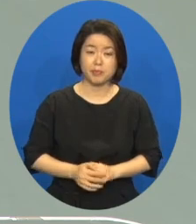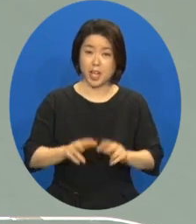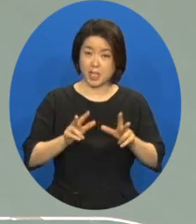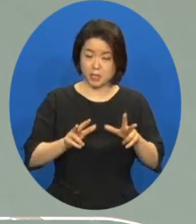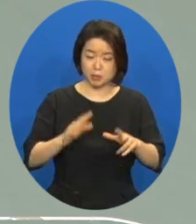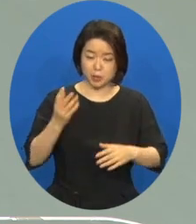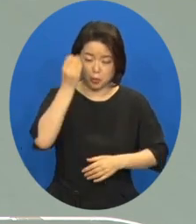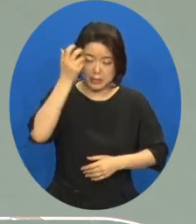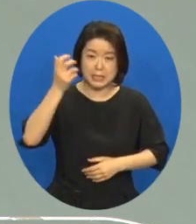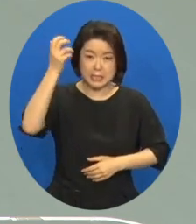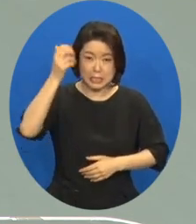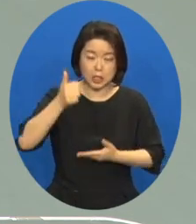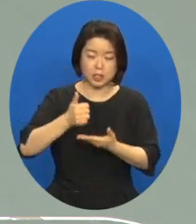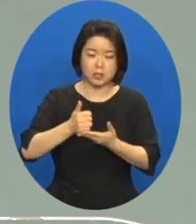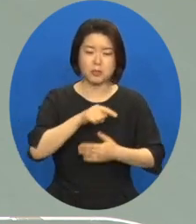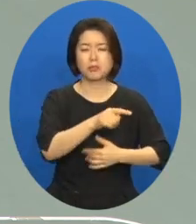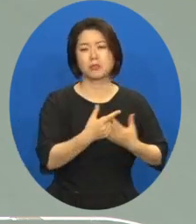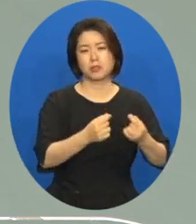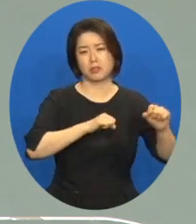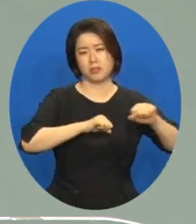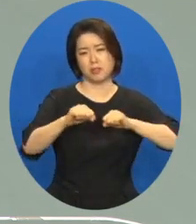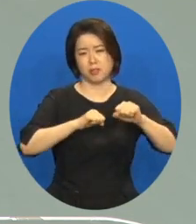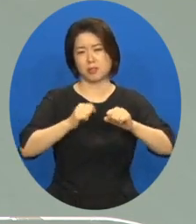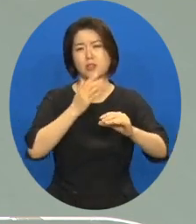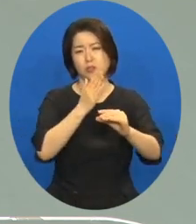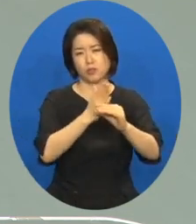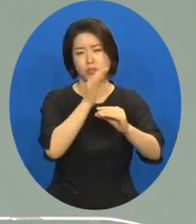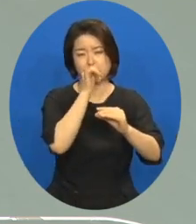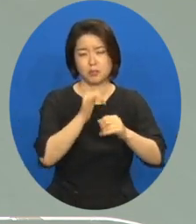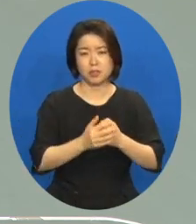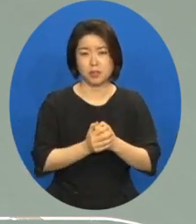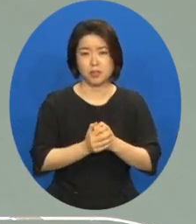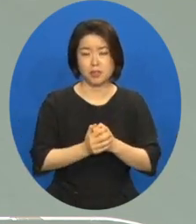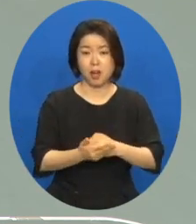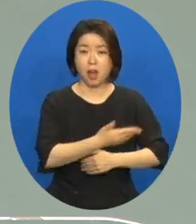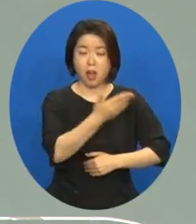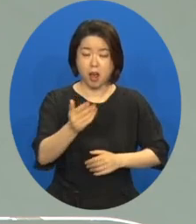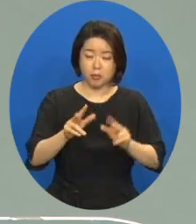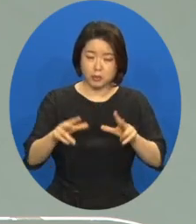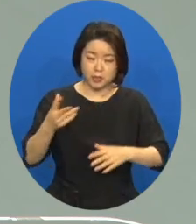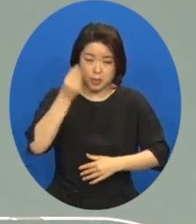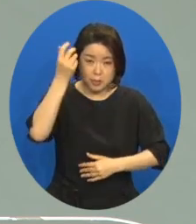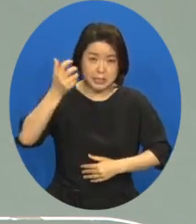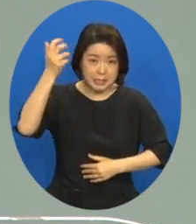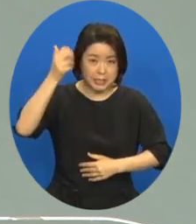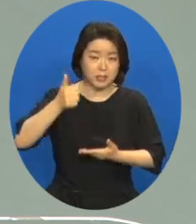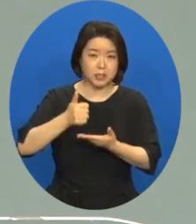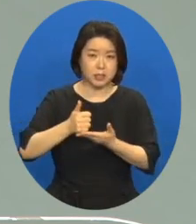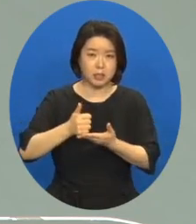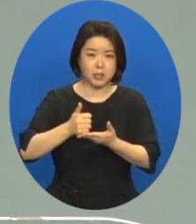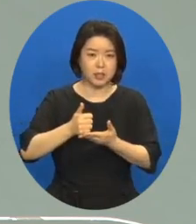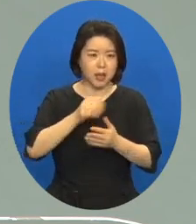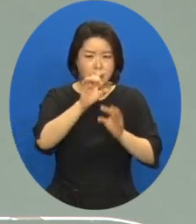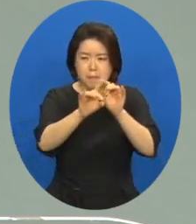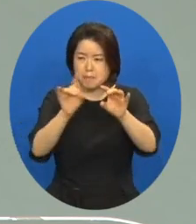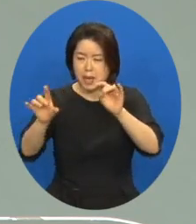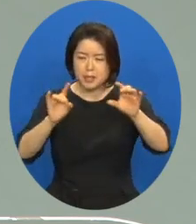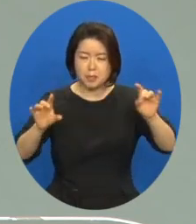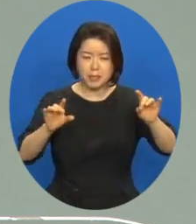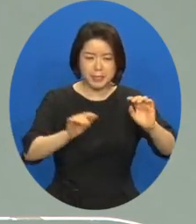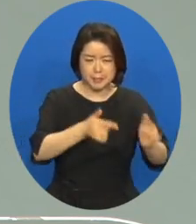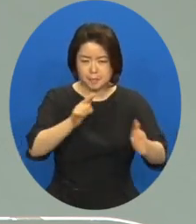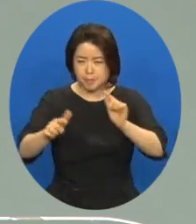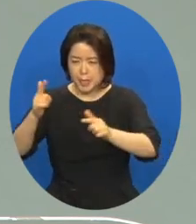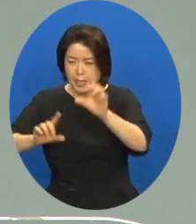지금도 성령님께서는 그렇게 역사하고 계세요. 여러분에게 지금 성령님이 다 다양하게